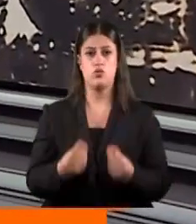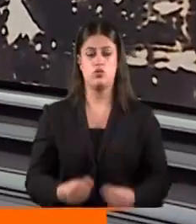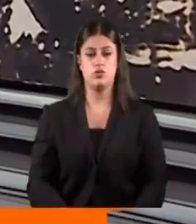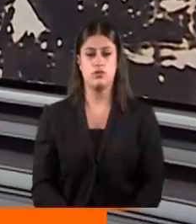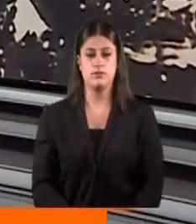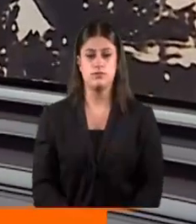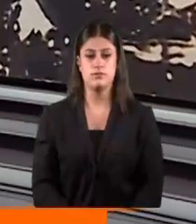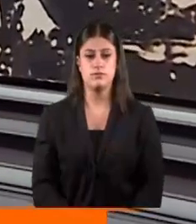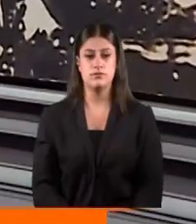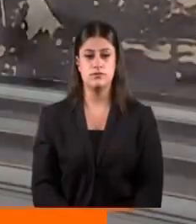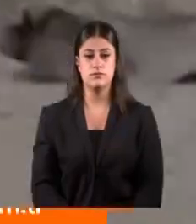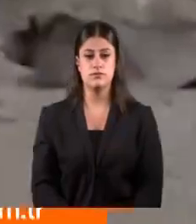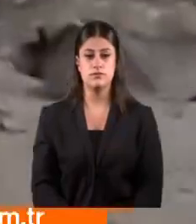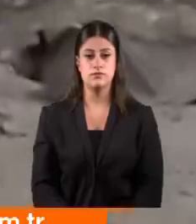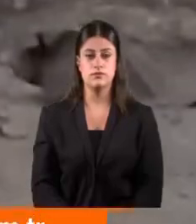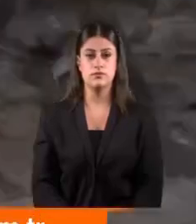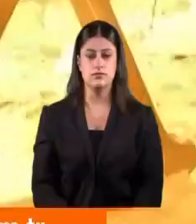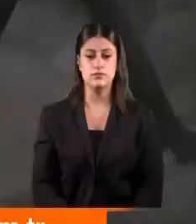oldu